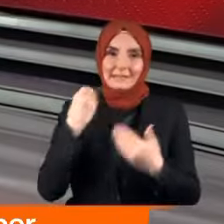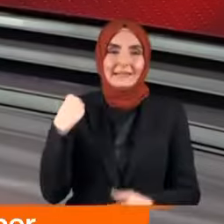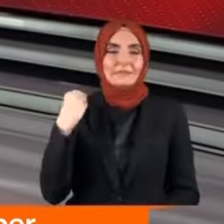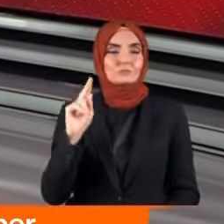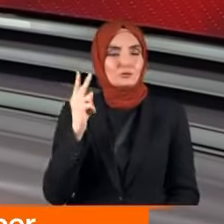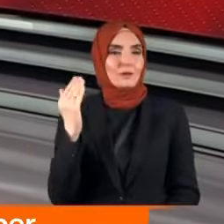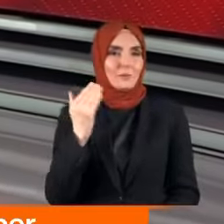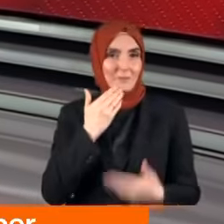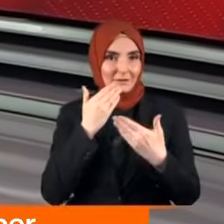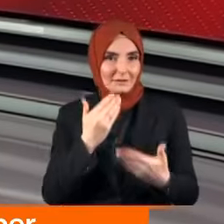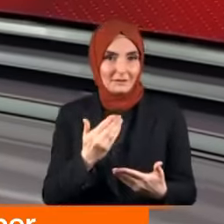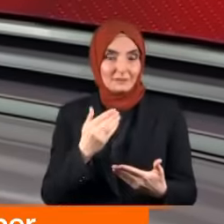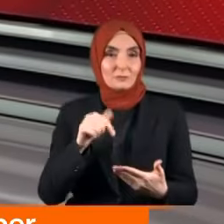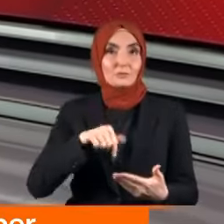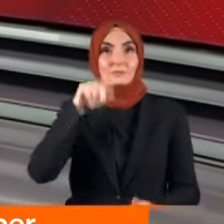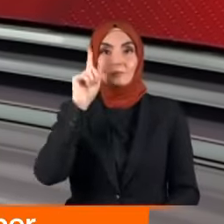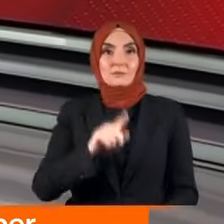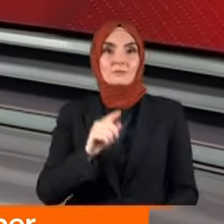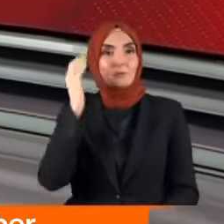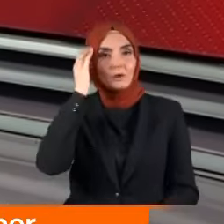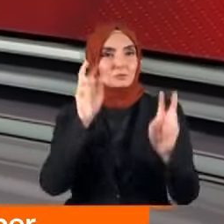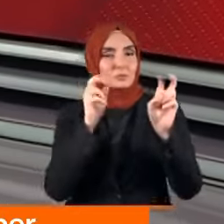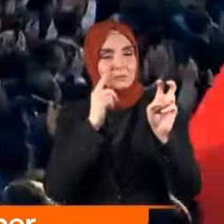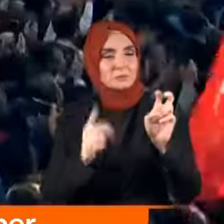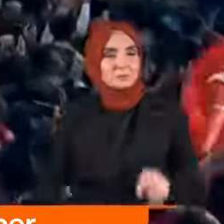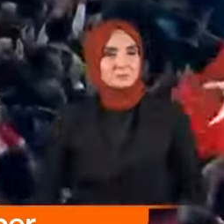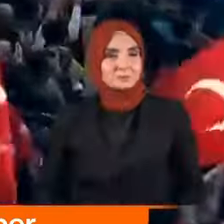Adana mitinginde öne çıkan başlıklar.